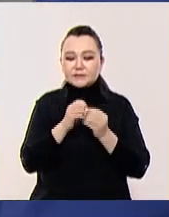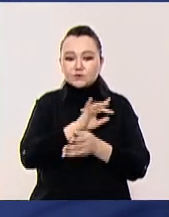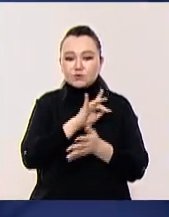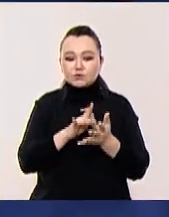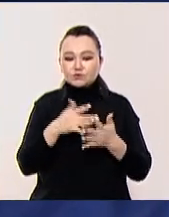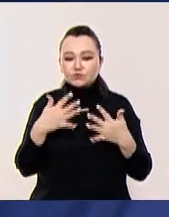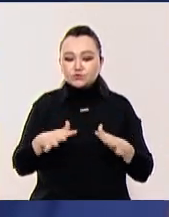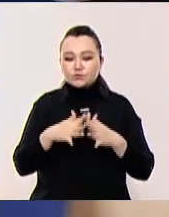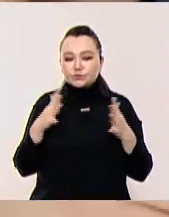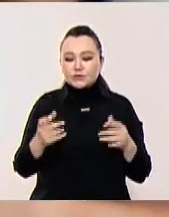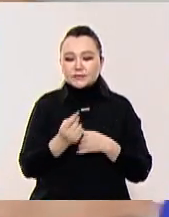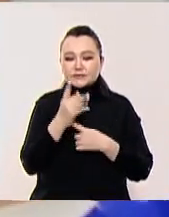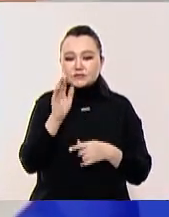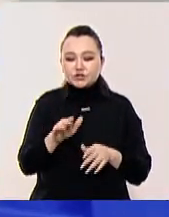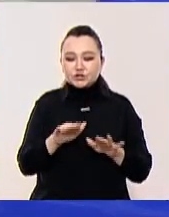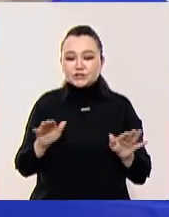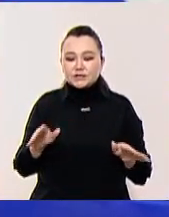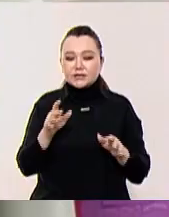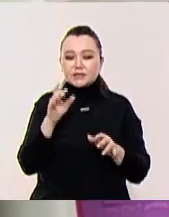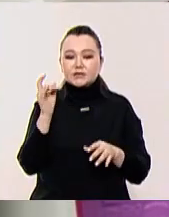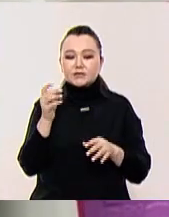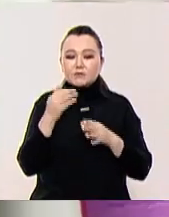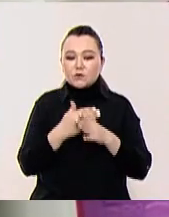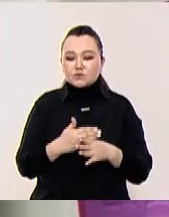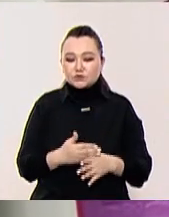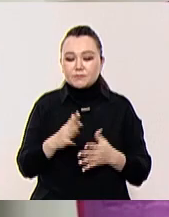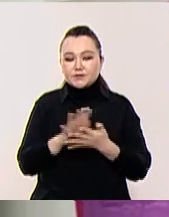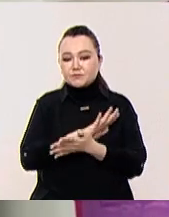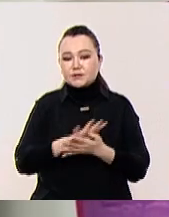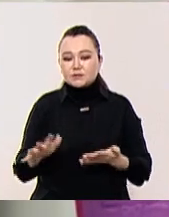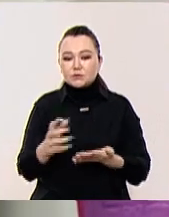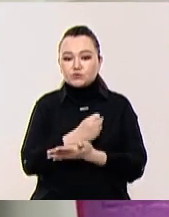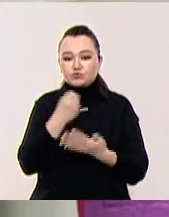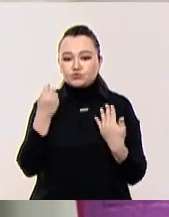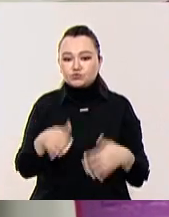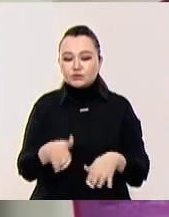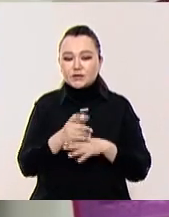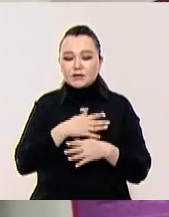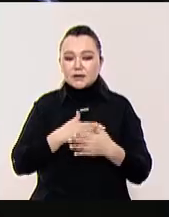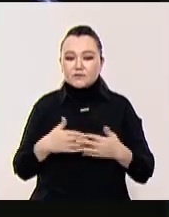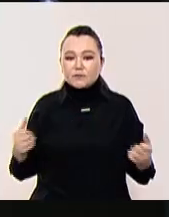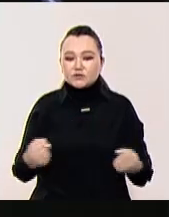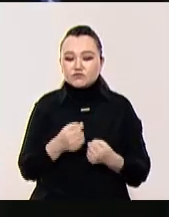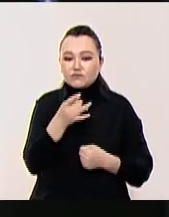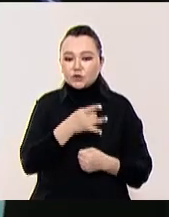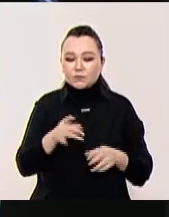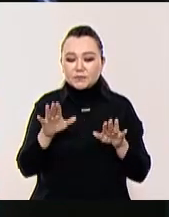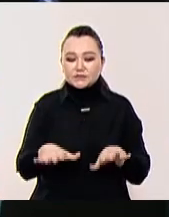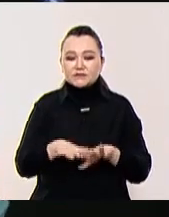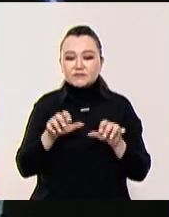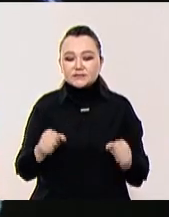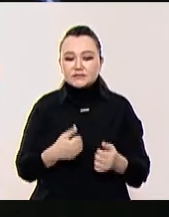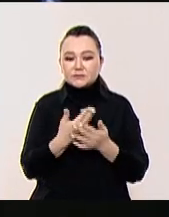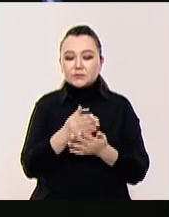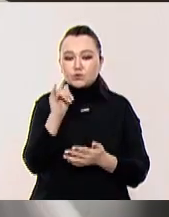уже более 11 тысяч детей сразу получили помощь совершенно бесплатно. Активную поддержку в регионах оказывают и местные власти. К